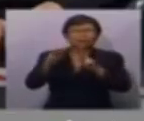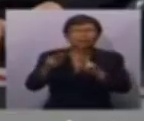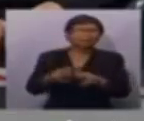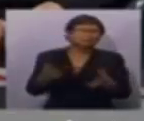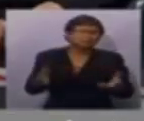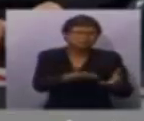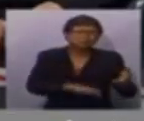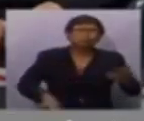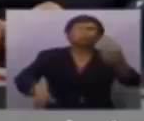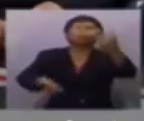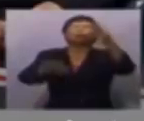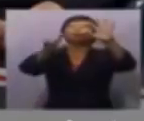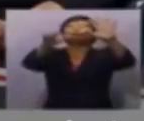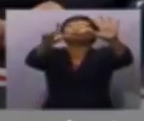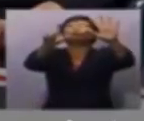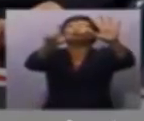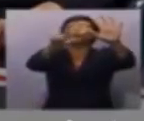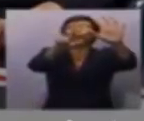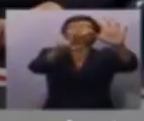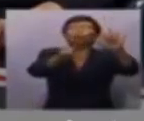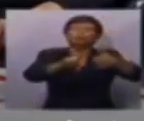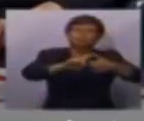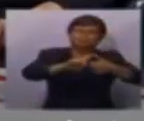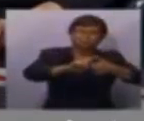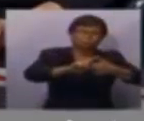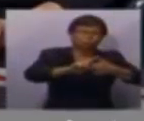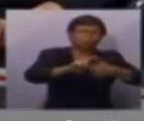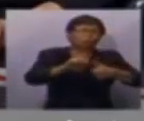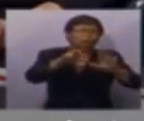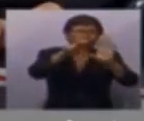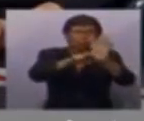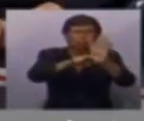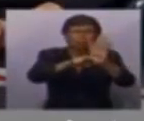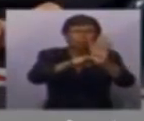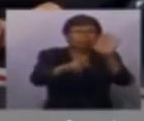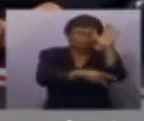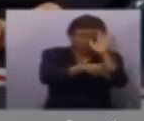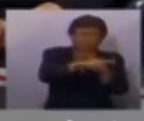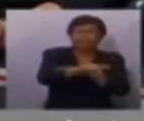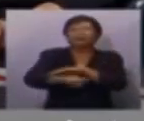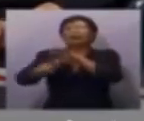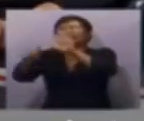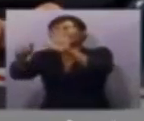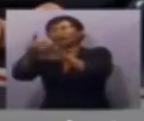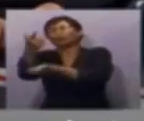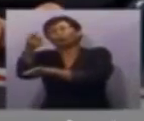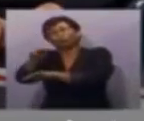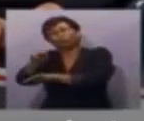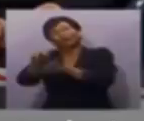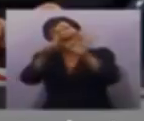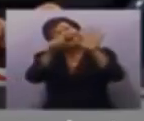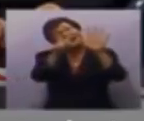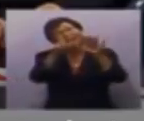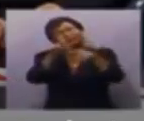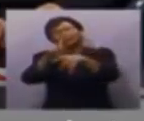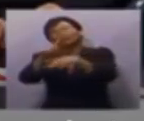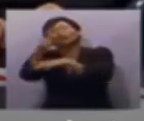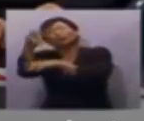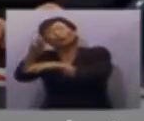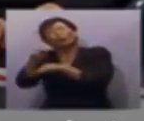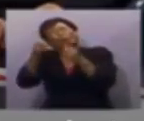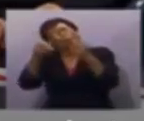sini, sekurang-kurangnya ada 7 orang, satu di kerusi parlimen dan 6 lagi di kerusi DUN. Dan sebahagian